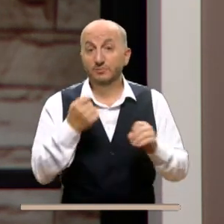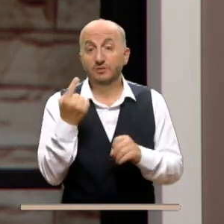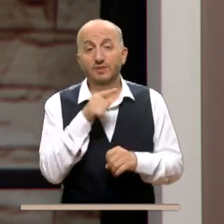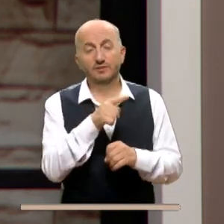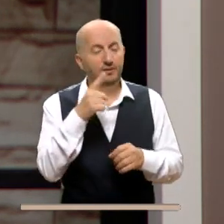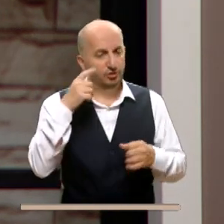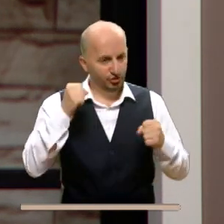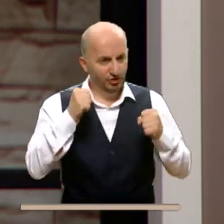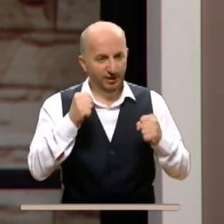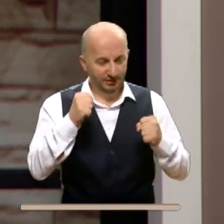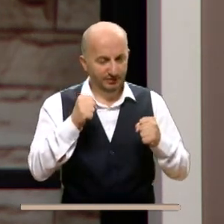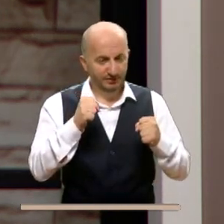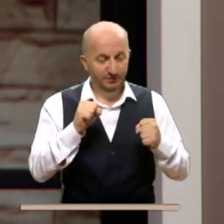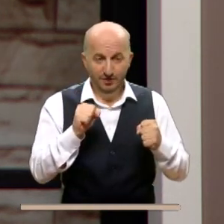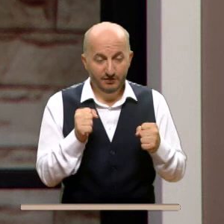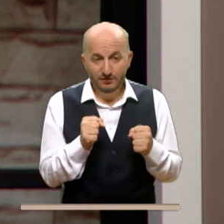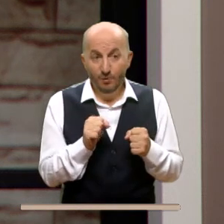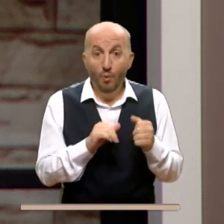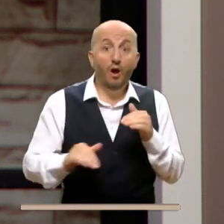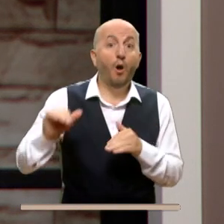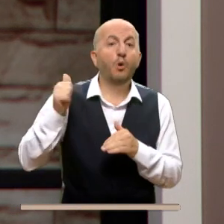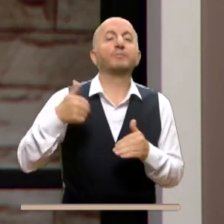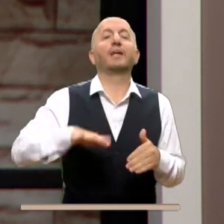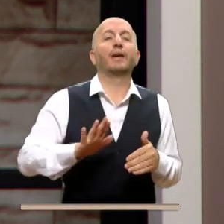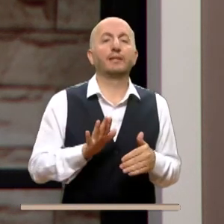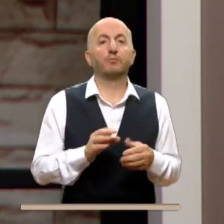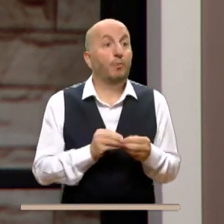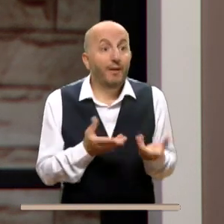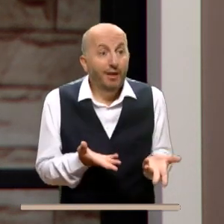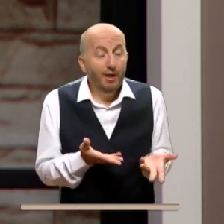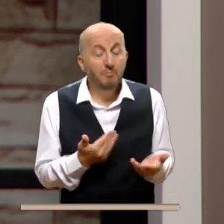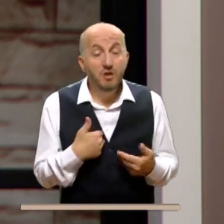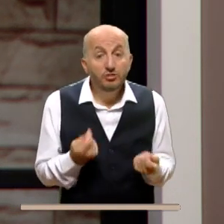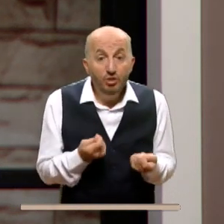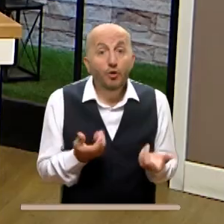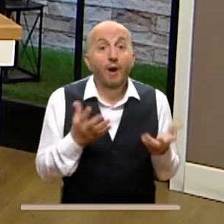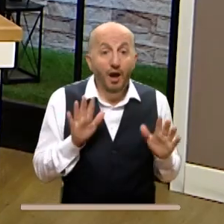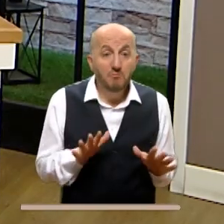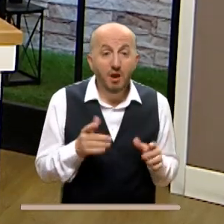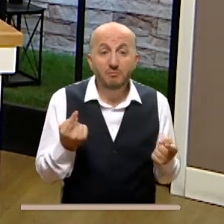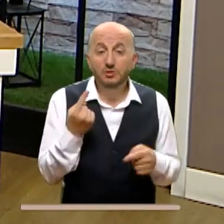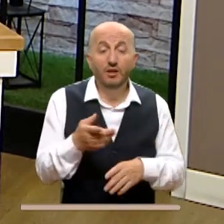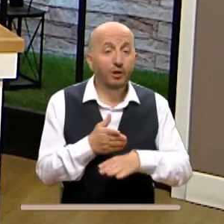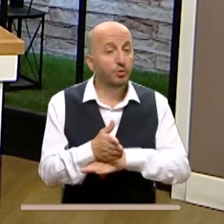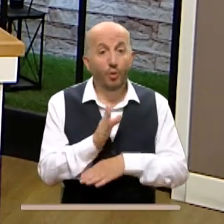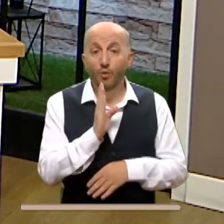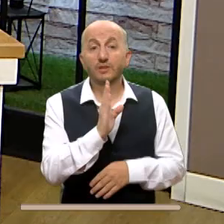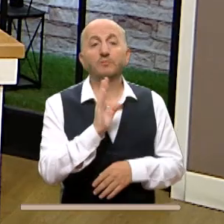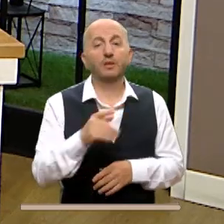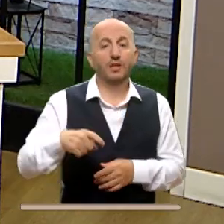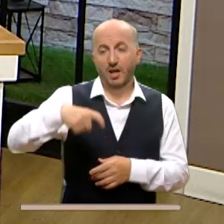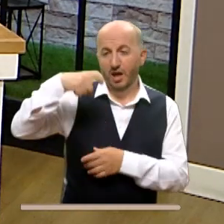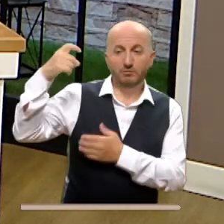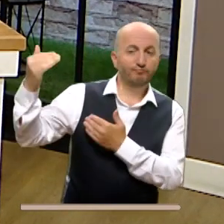sağlığından kıymetli değil. Sıkıntı nedir? Yani niye böylesin? Ben dedim baba işte ben çalışıyorum ama bir şeyler doğru gitmiyor. Hani sen bana emek verdin,